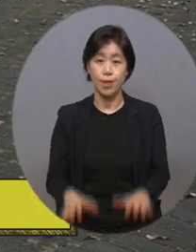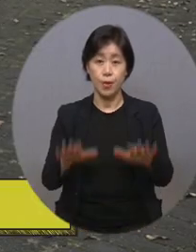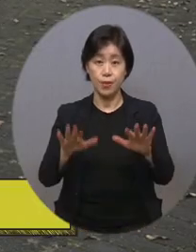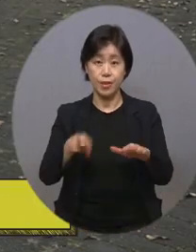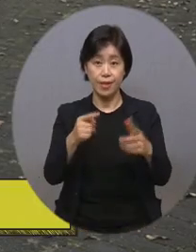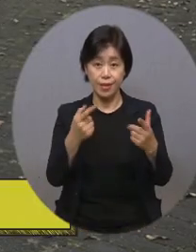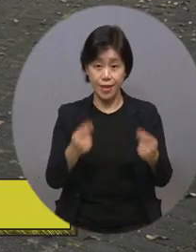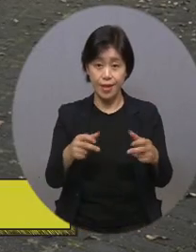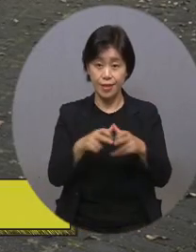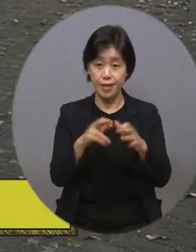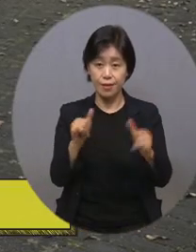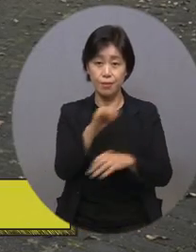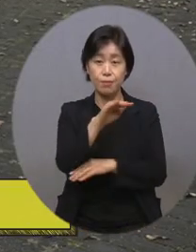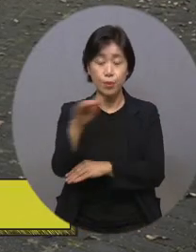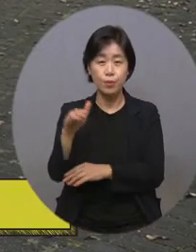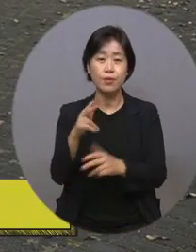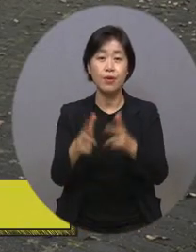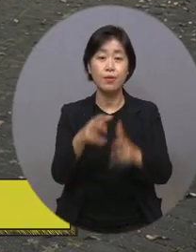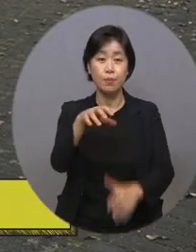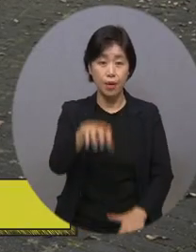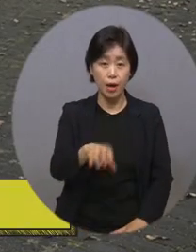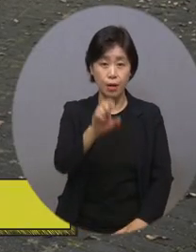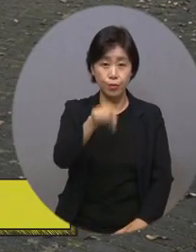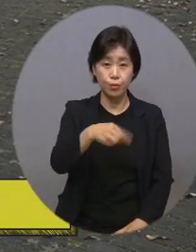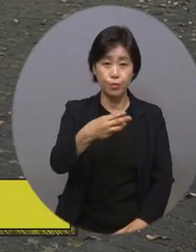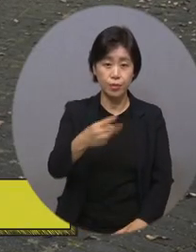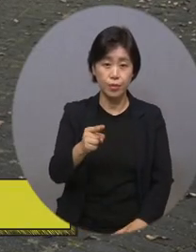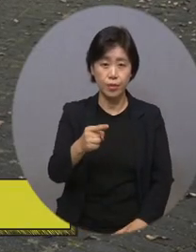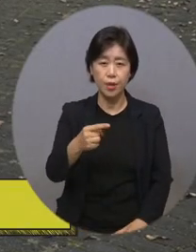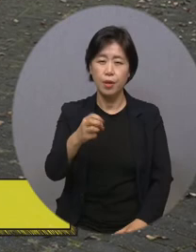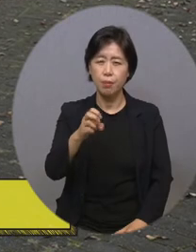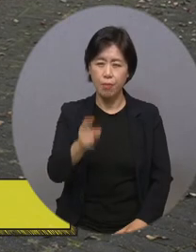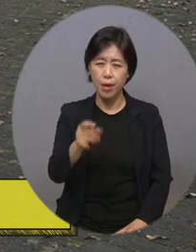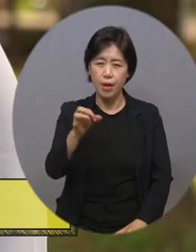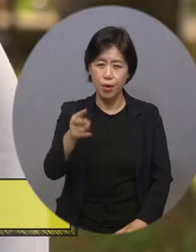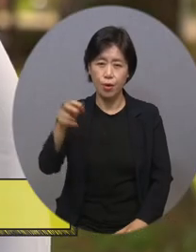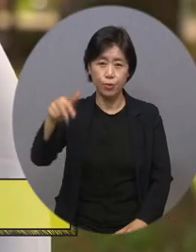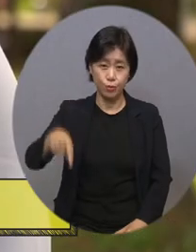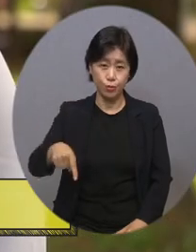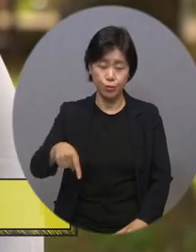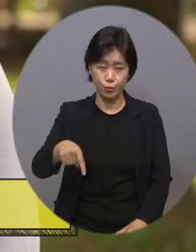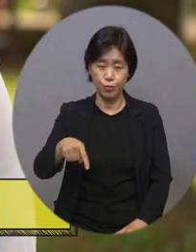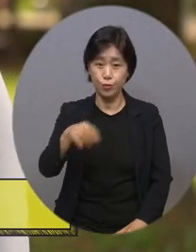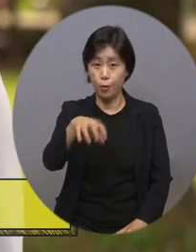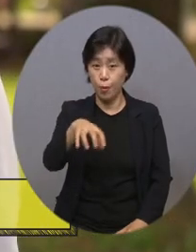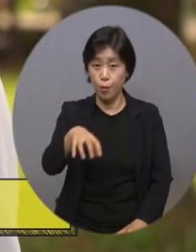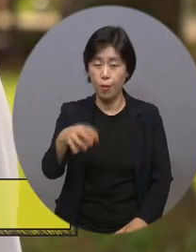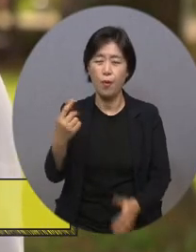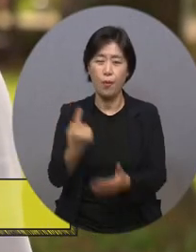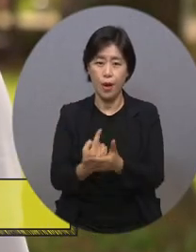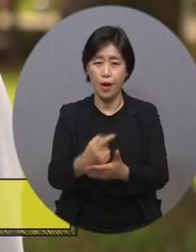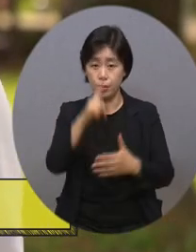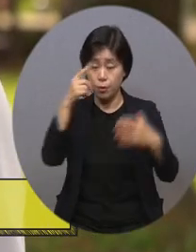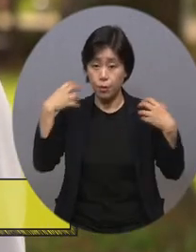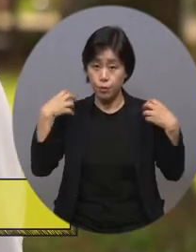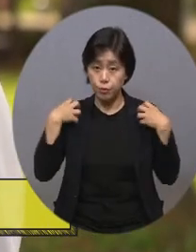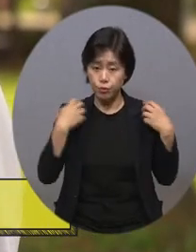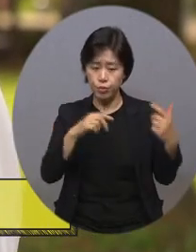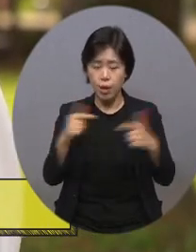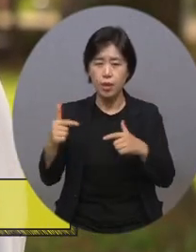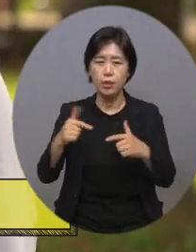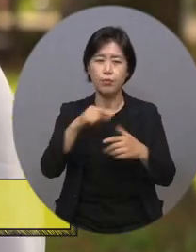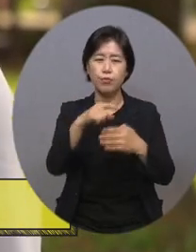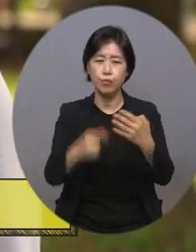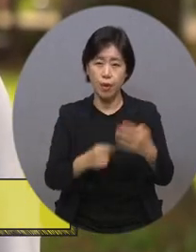오늘 이렇게 장애인 표준사업장인 푸르메 여주팜을 소개해드렸습니다. 정부에서는 다양한 정책들로 장애인의